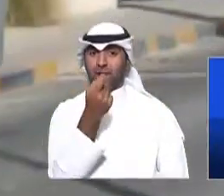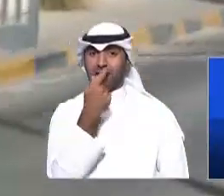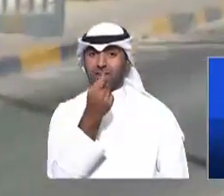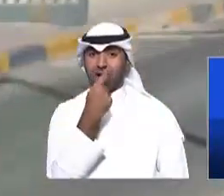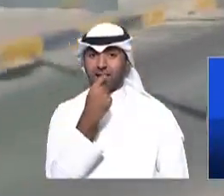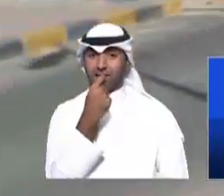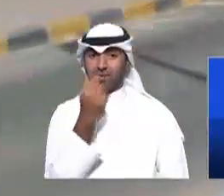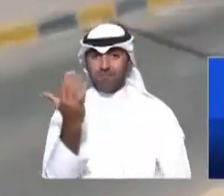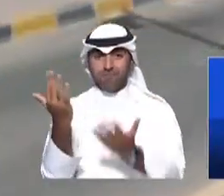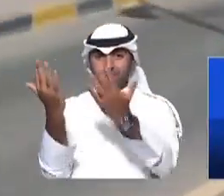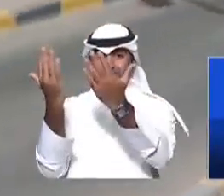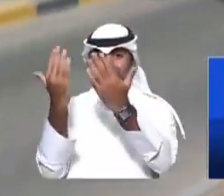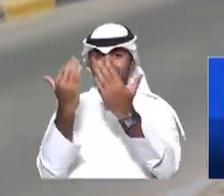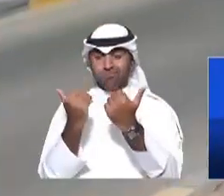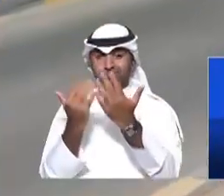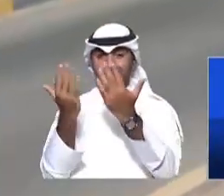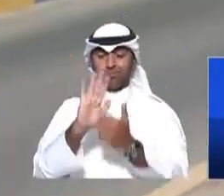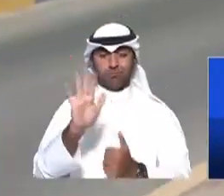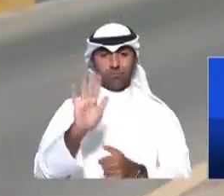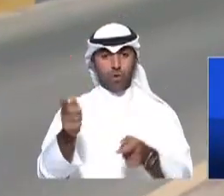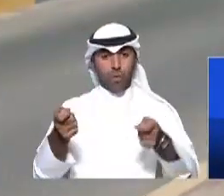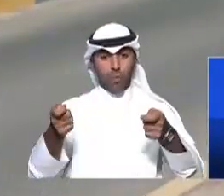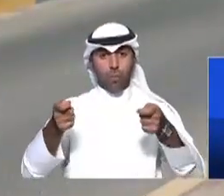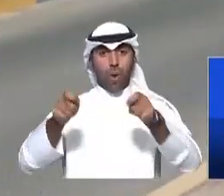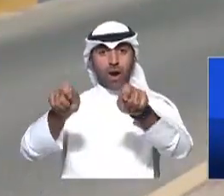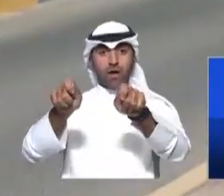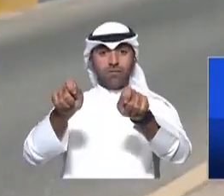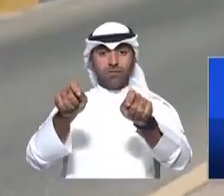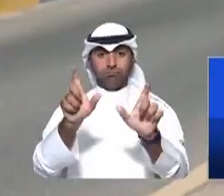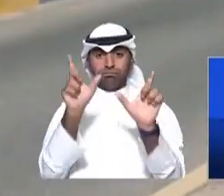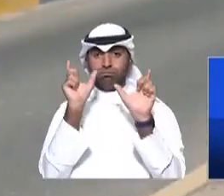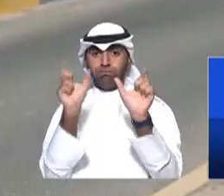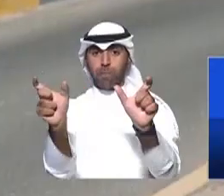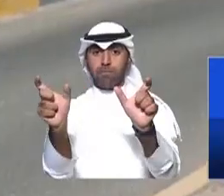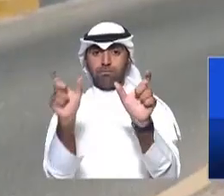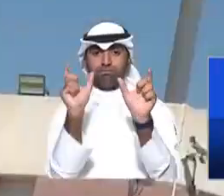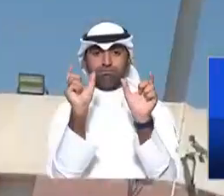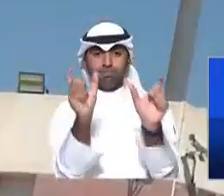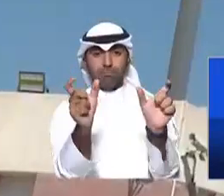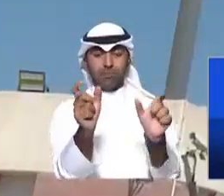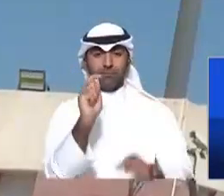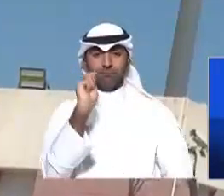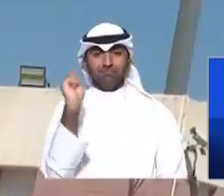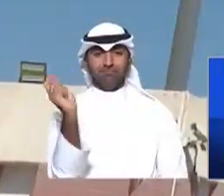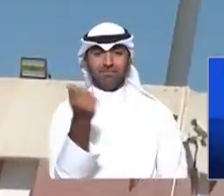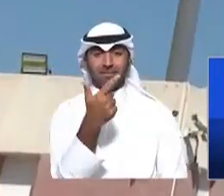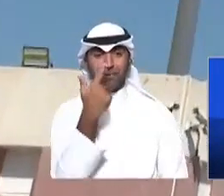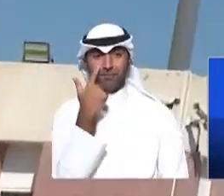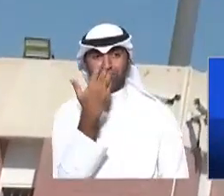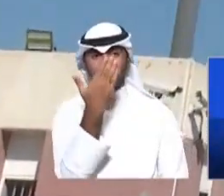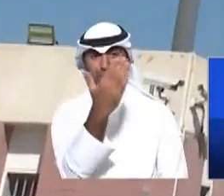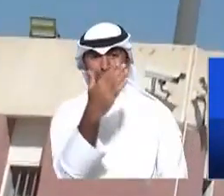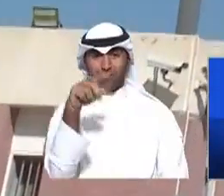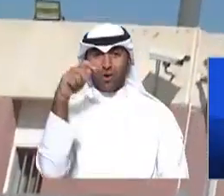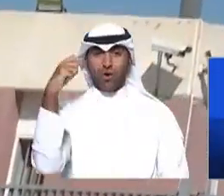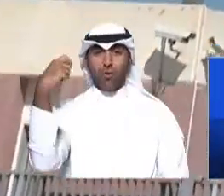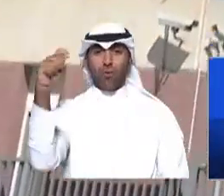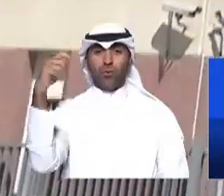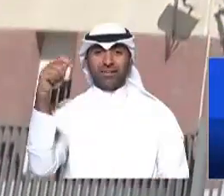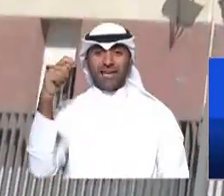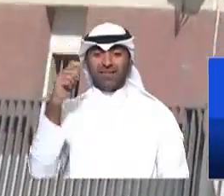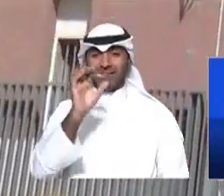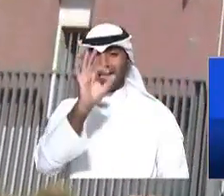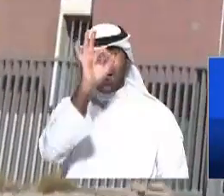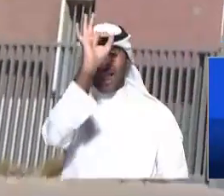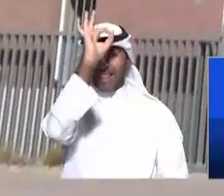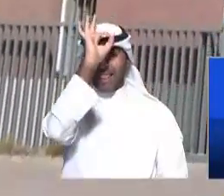المياه الإقليمية من أي انتهاك ورصد الأهداف المعادية بدقة عالية، فضلا عن التعامل المباشر مع